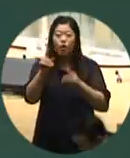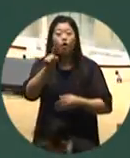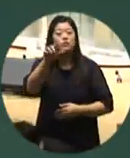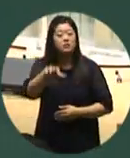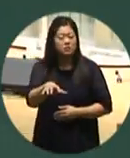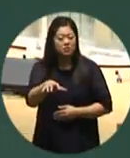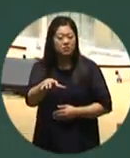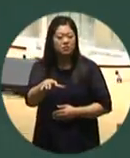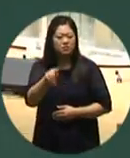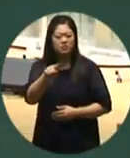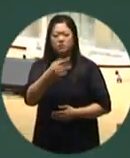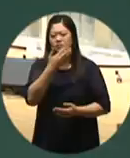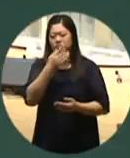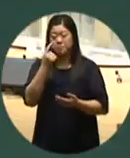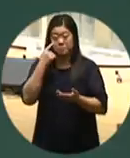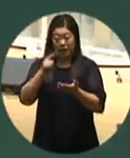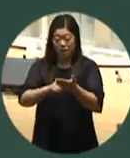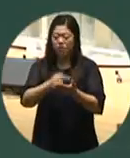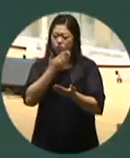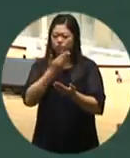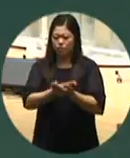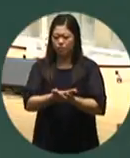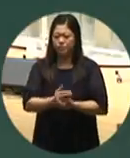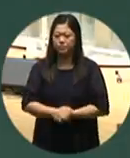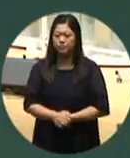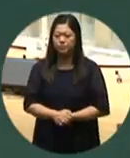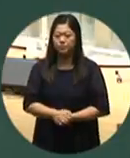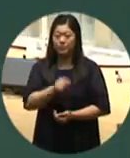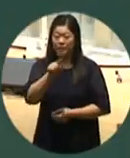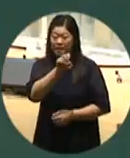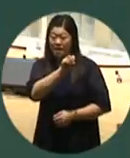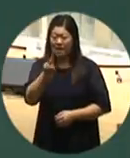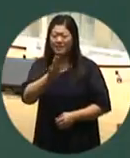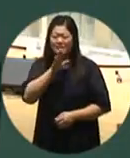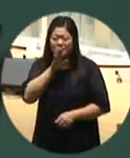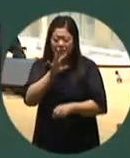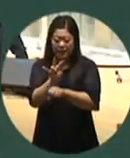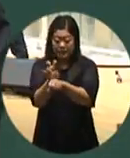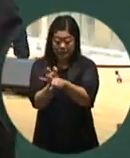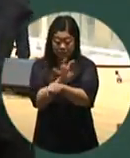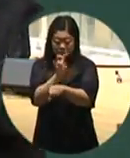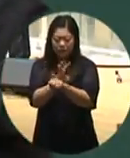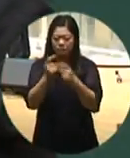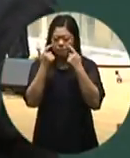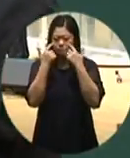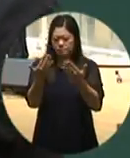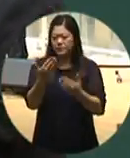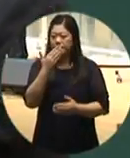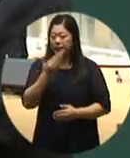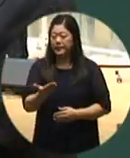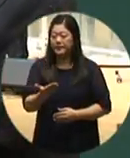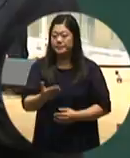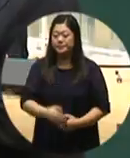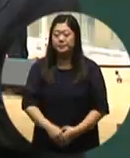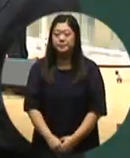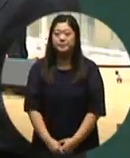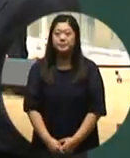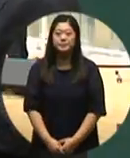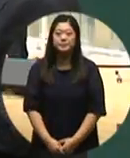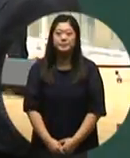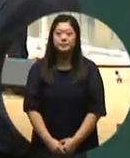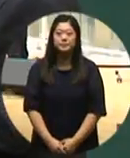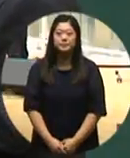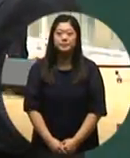for? 이거 발견한 걸 보고 24라고 합니다. When you have discovered that, that's called 24. 사실은